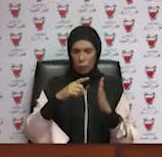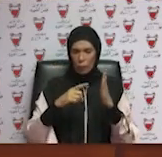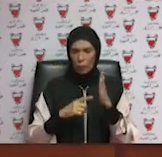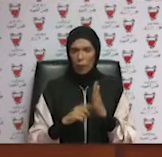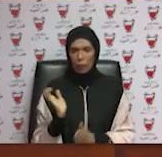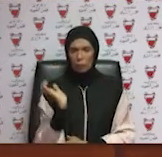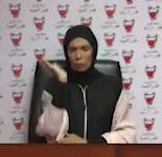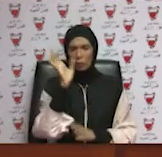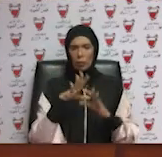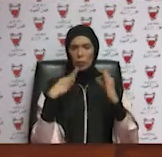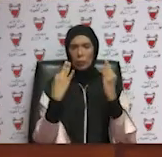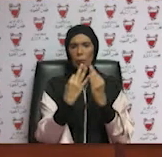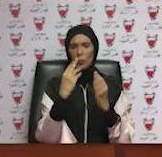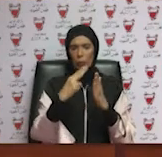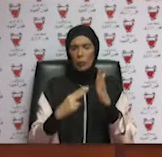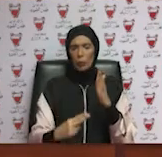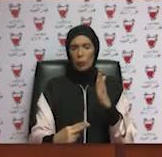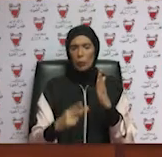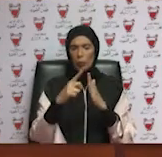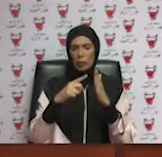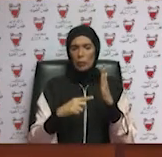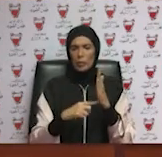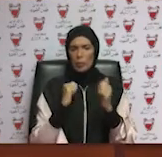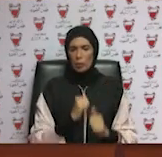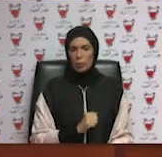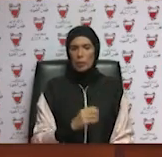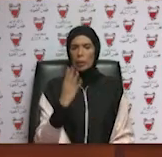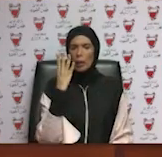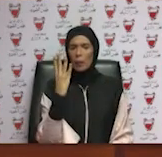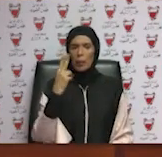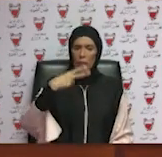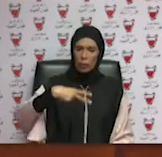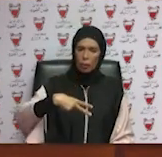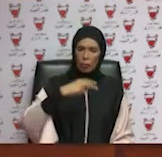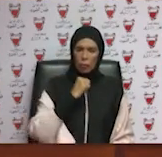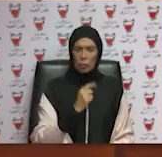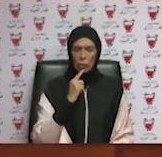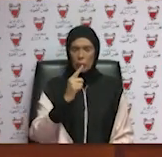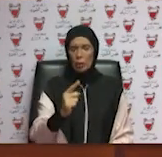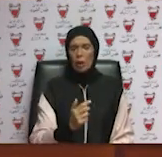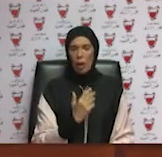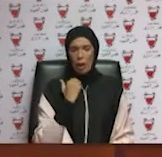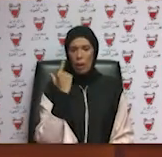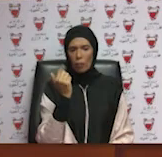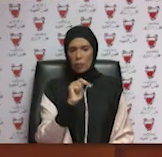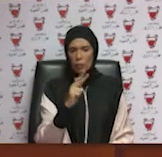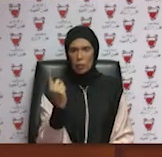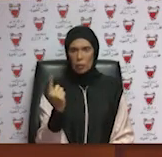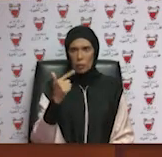التأمين الاجتماعي الصادر بالمرسوم بقانون رقم 24 لسنة 1976